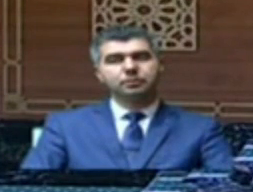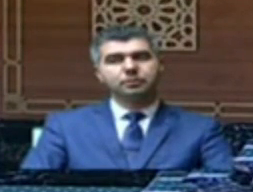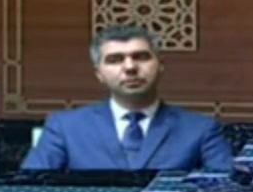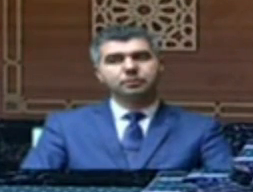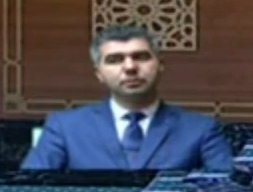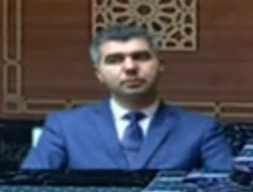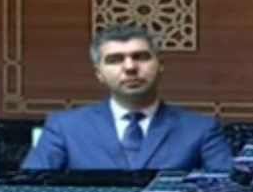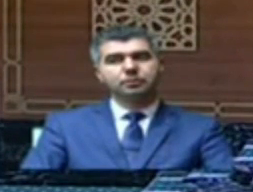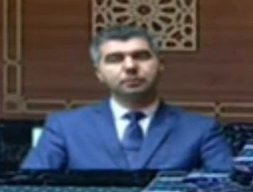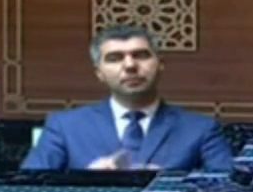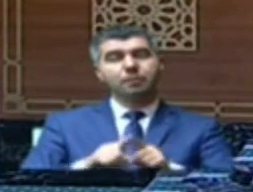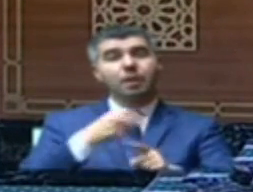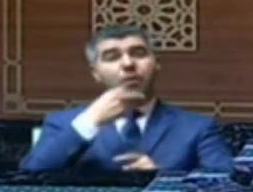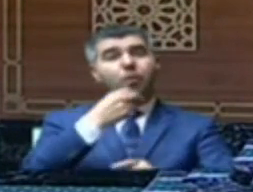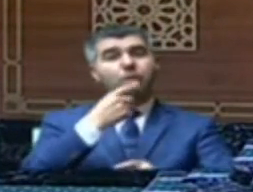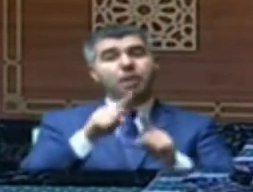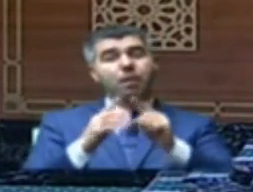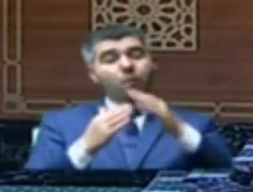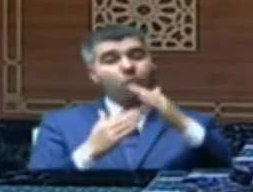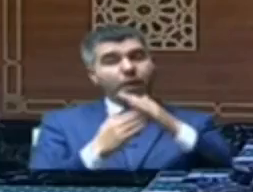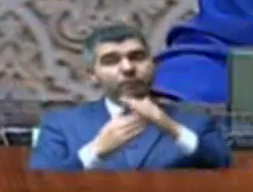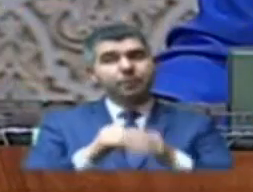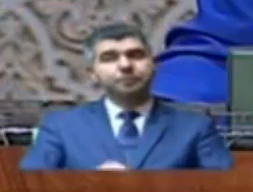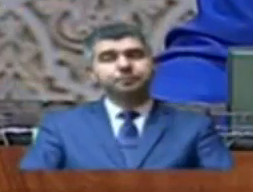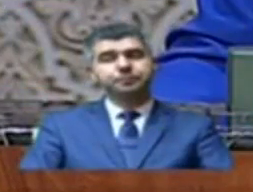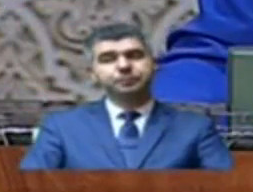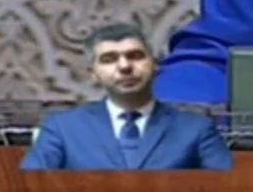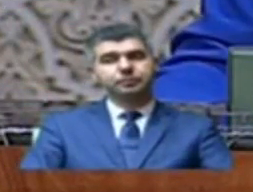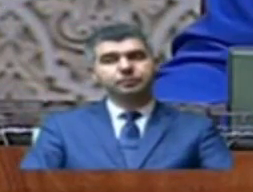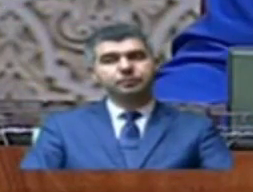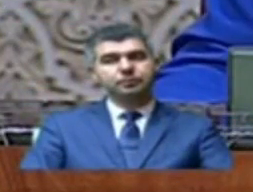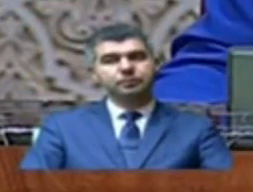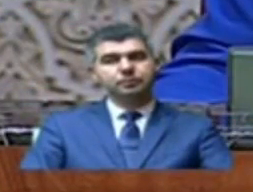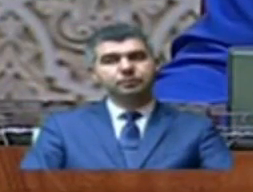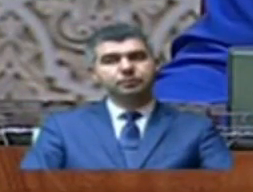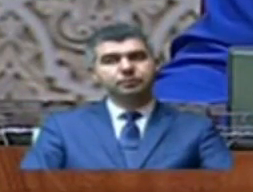ما يمكنش نتقاطع ما تكلمت شيء، ما يمكنش. غنعطوك الوقت السيد الوزير باش تتكلم.